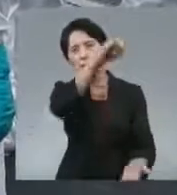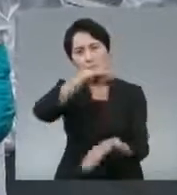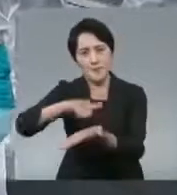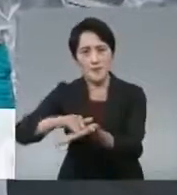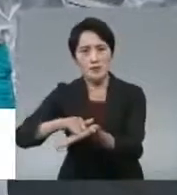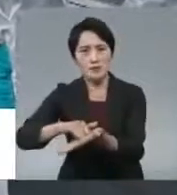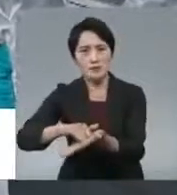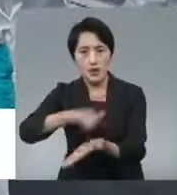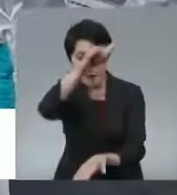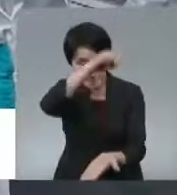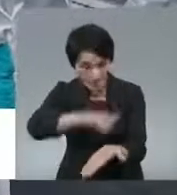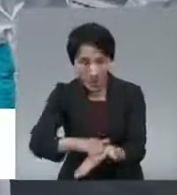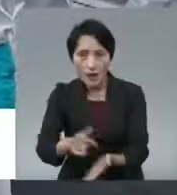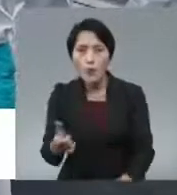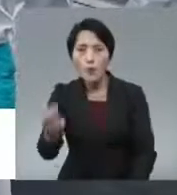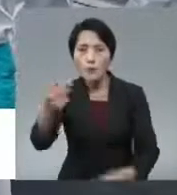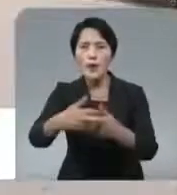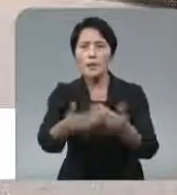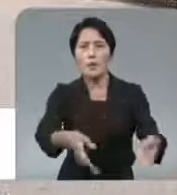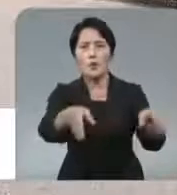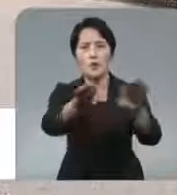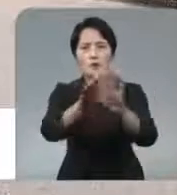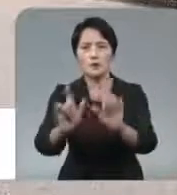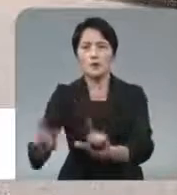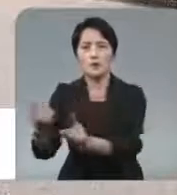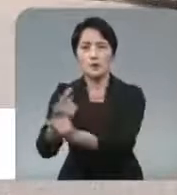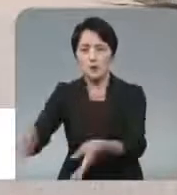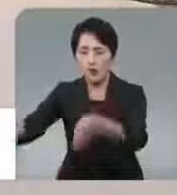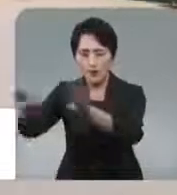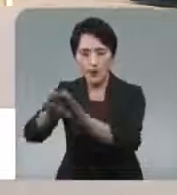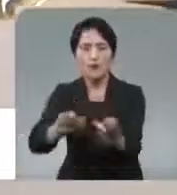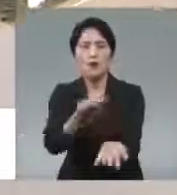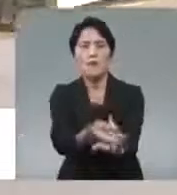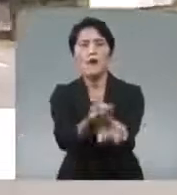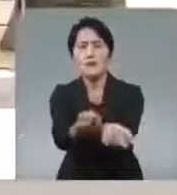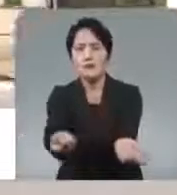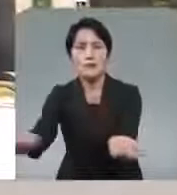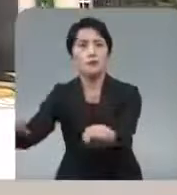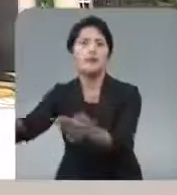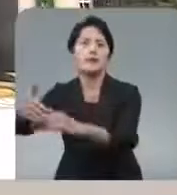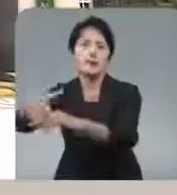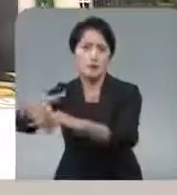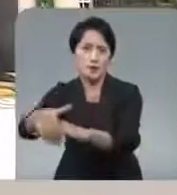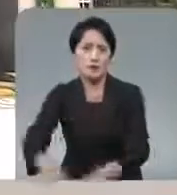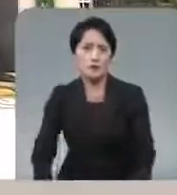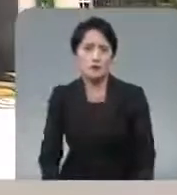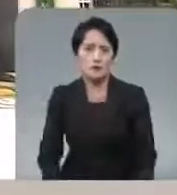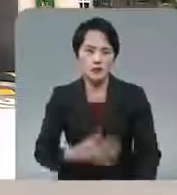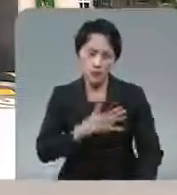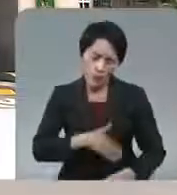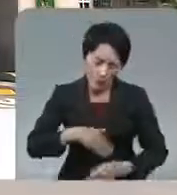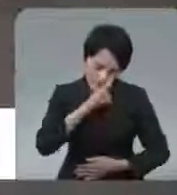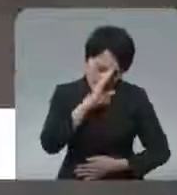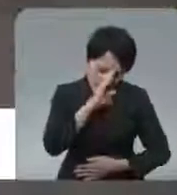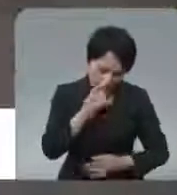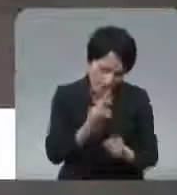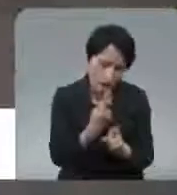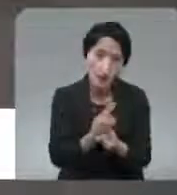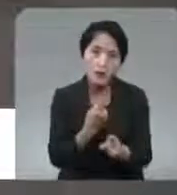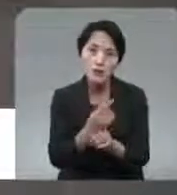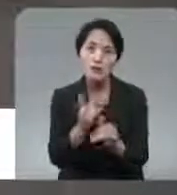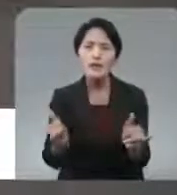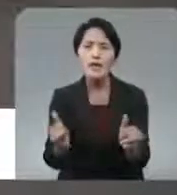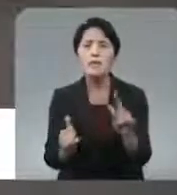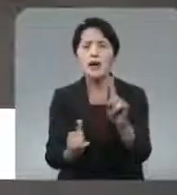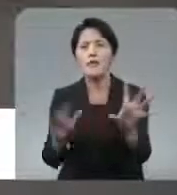bandar negara sekitar Afrika Timur pada malam hari Senin 19 Juli 2010 personel militer yang diangkut ini sebelumnya dirawat inap pada rumah